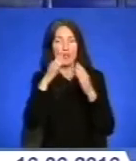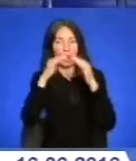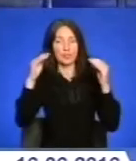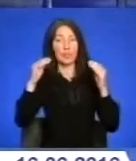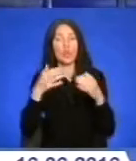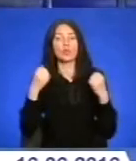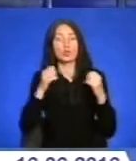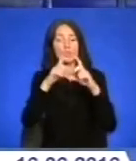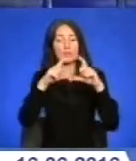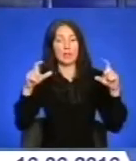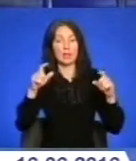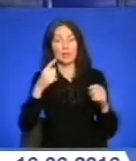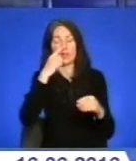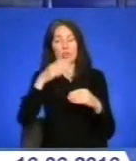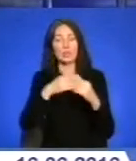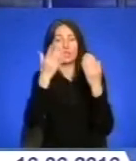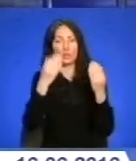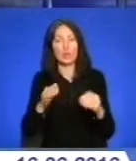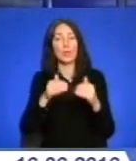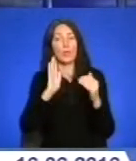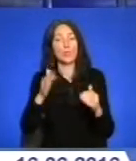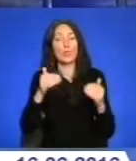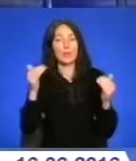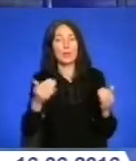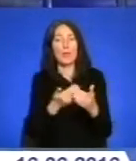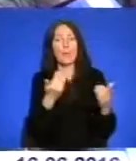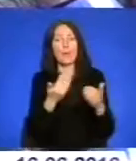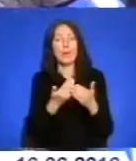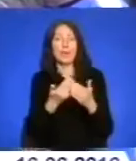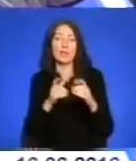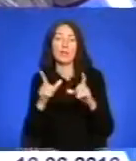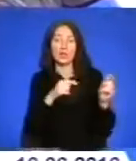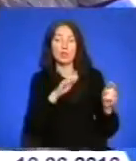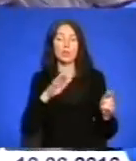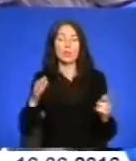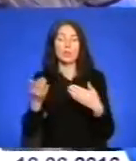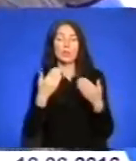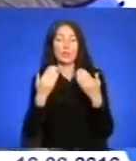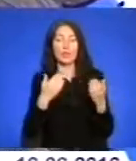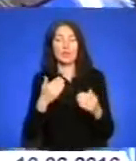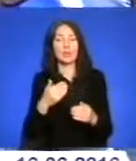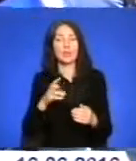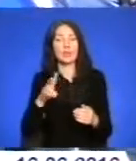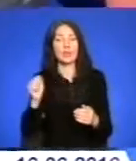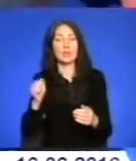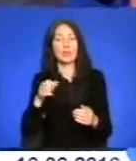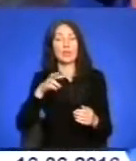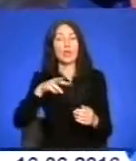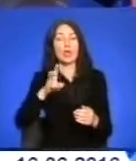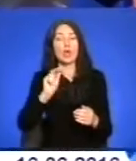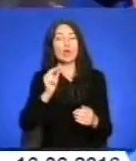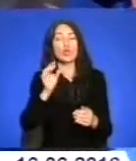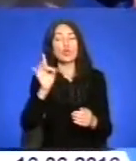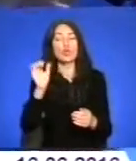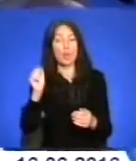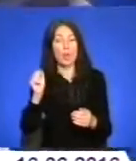побільшає. Перед від'їздом з дітьми спілкувалась Марія Котенко. Микола Чорнобай із Кременеччини відправляє у